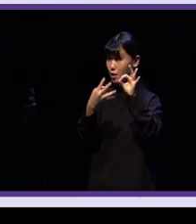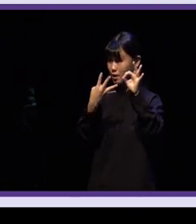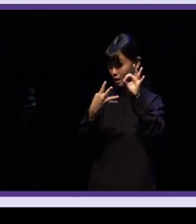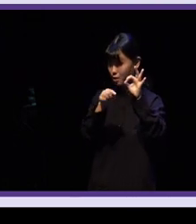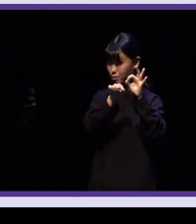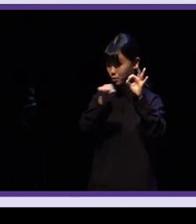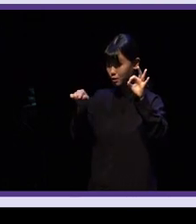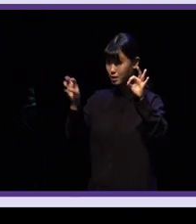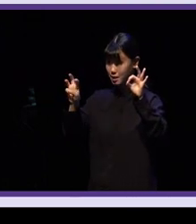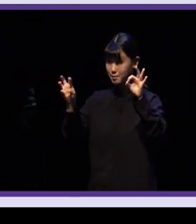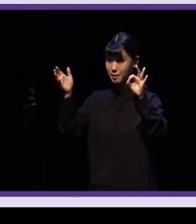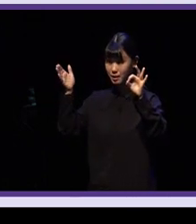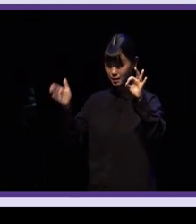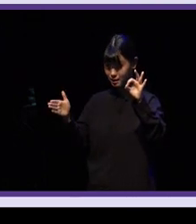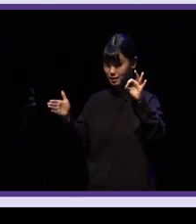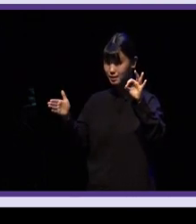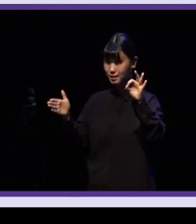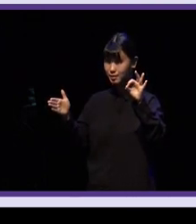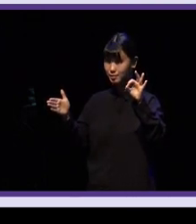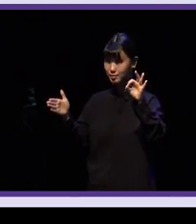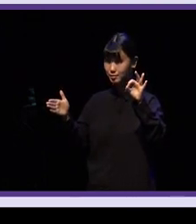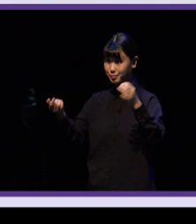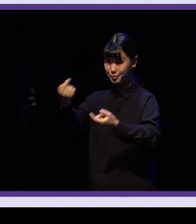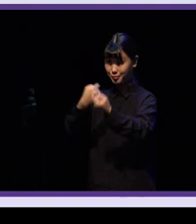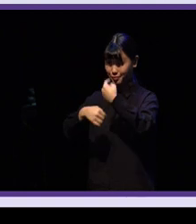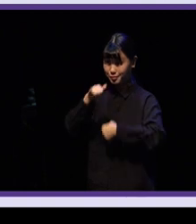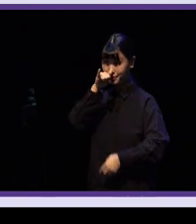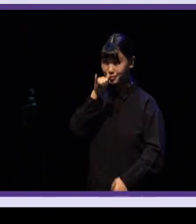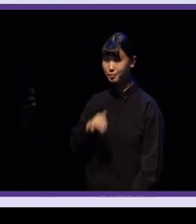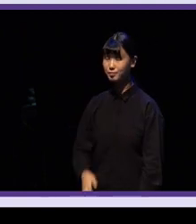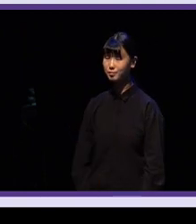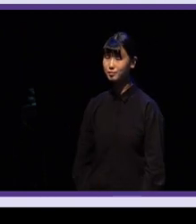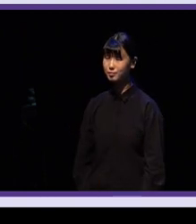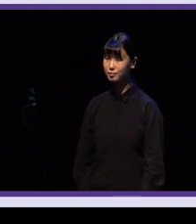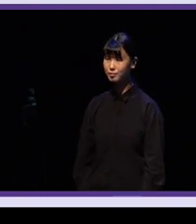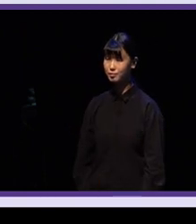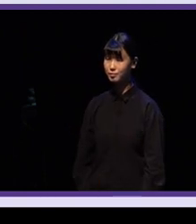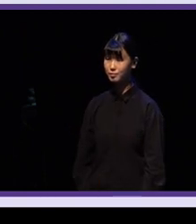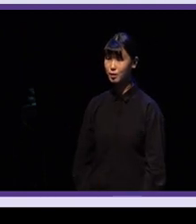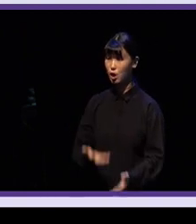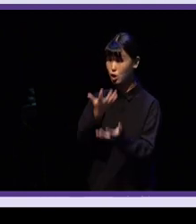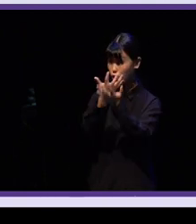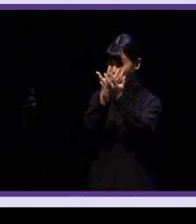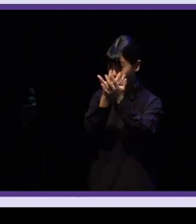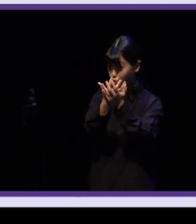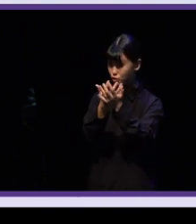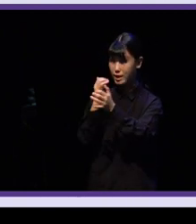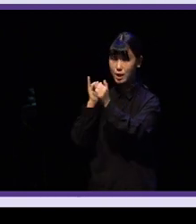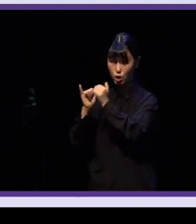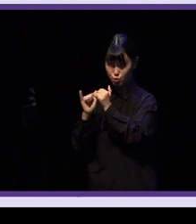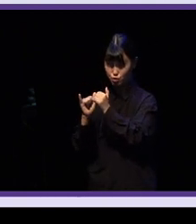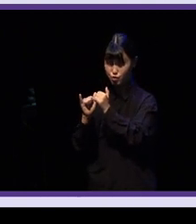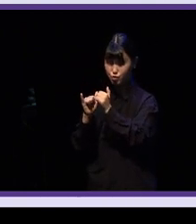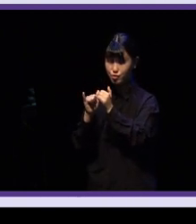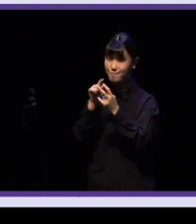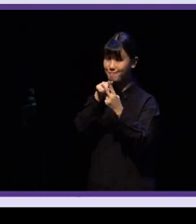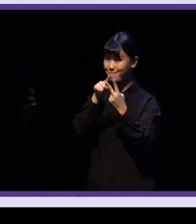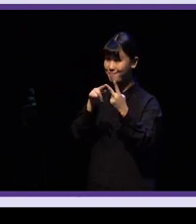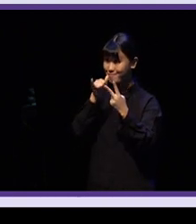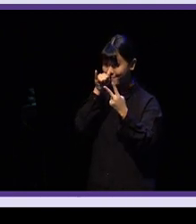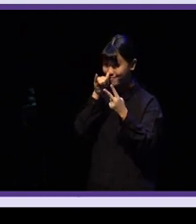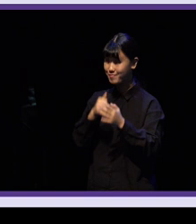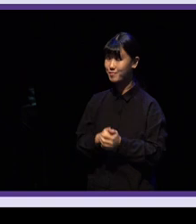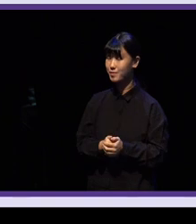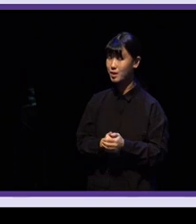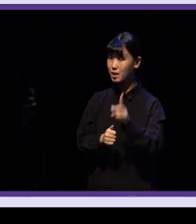10월 30일까지 접수가 진행이 되고요 서류와 인터뷰 심의로 진행이 됩니다